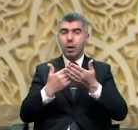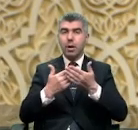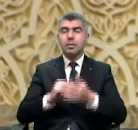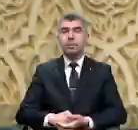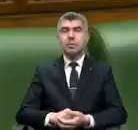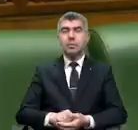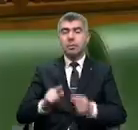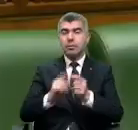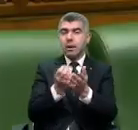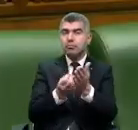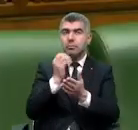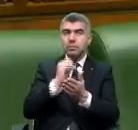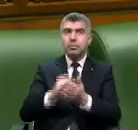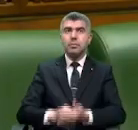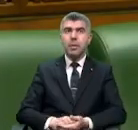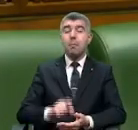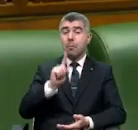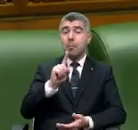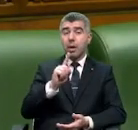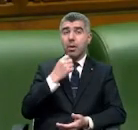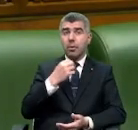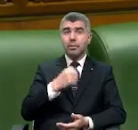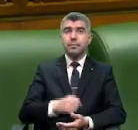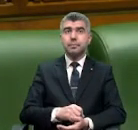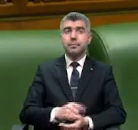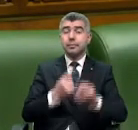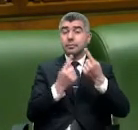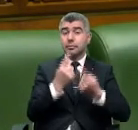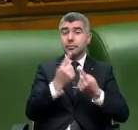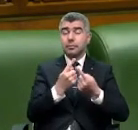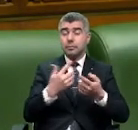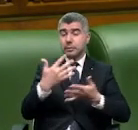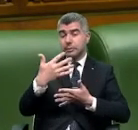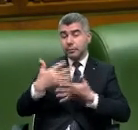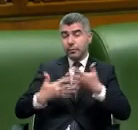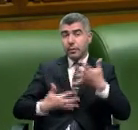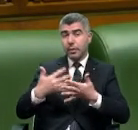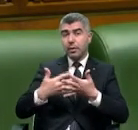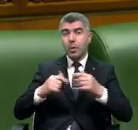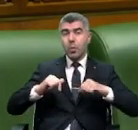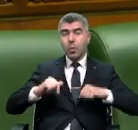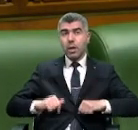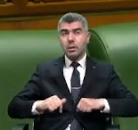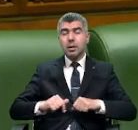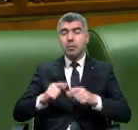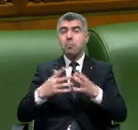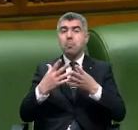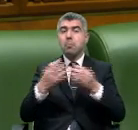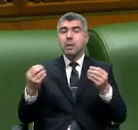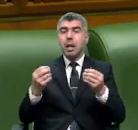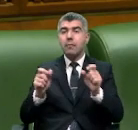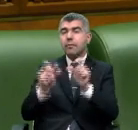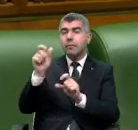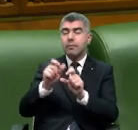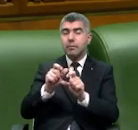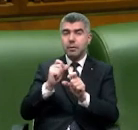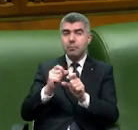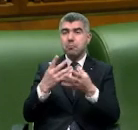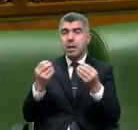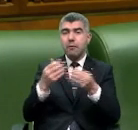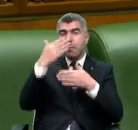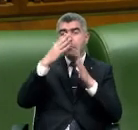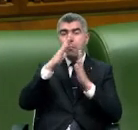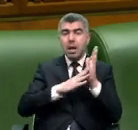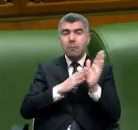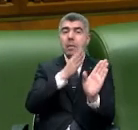المعطيات المسابة اللي عطيتينا في هذا الموضوع، غير هي أننا في هذا الموضوع يمكننا نقول أن وفقا للمعطيات الرسمية الصادرة على الوزارة ديالكم يعاني الملايين من المغاربة من الأمراض النفسية